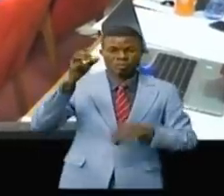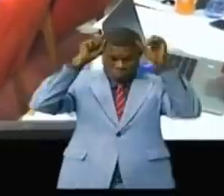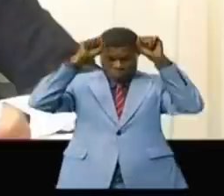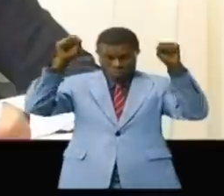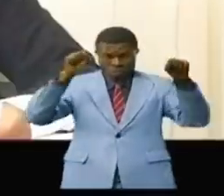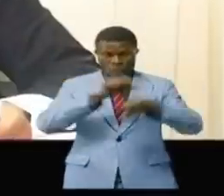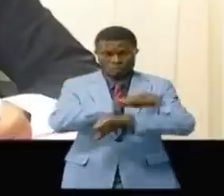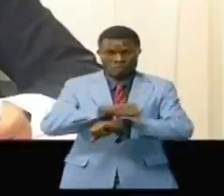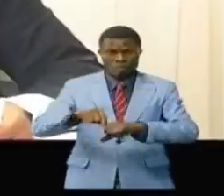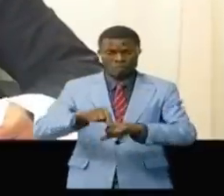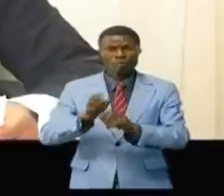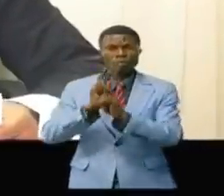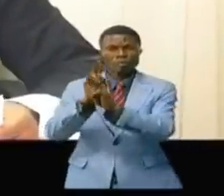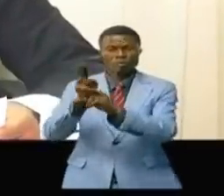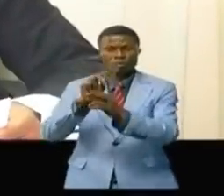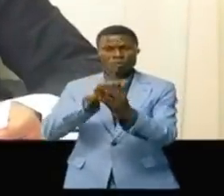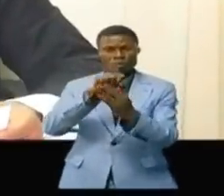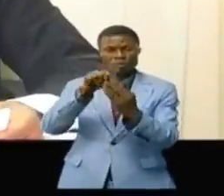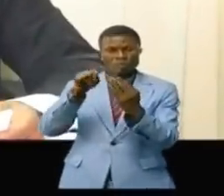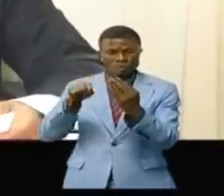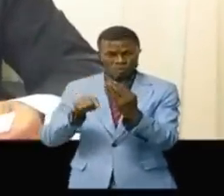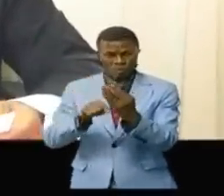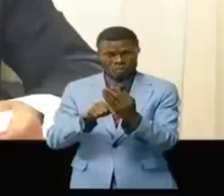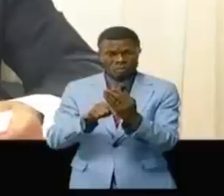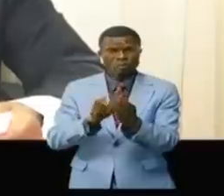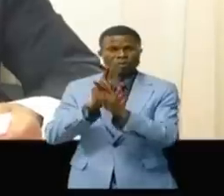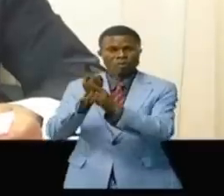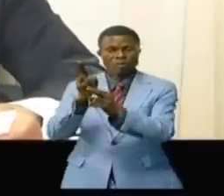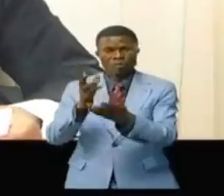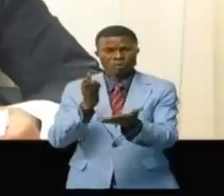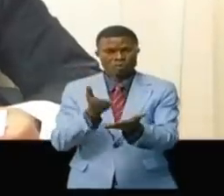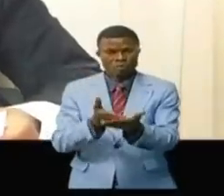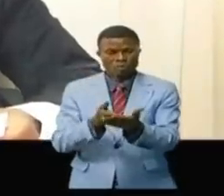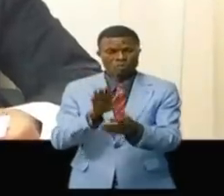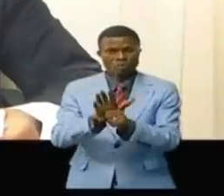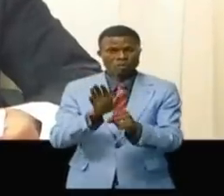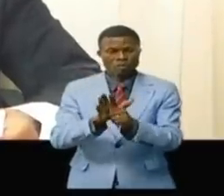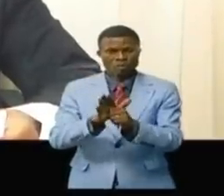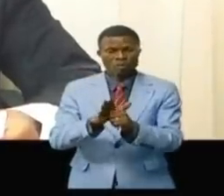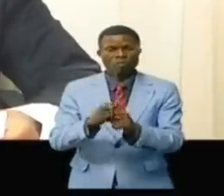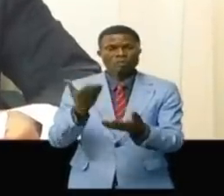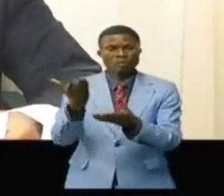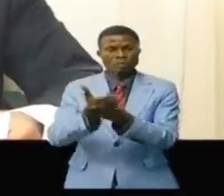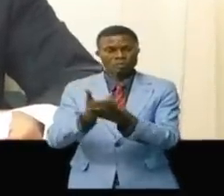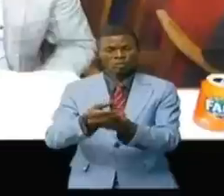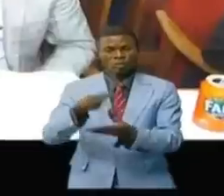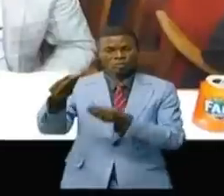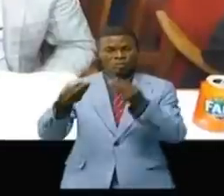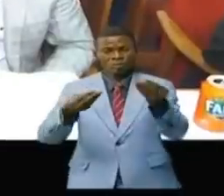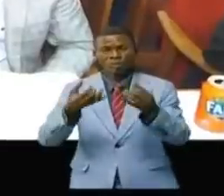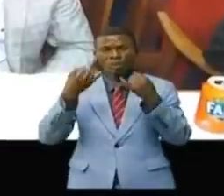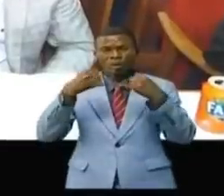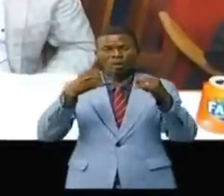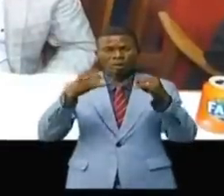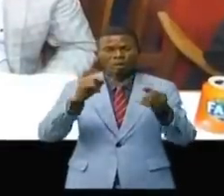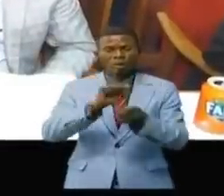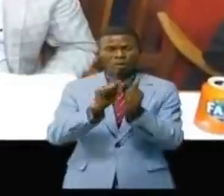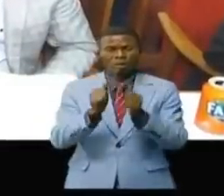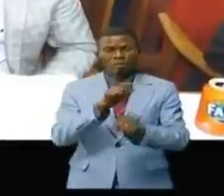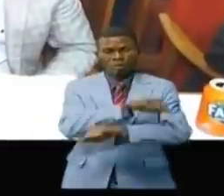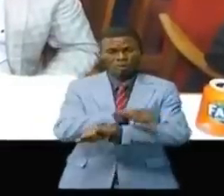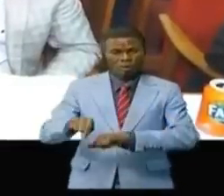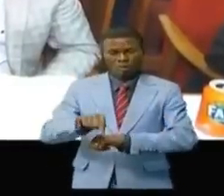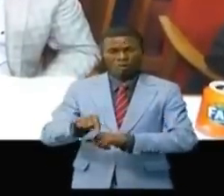Cour des comptes, Jimmy Munganangwaka, a fait un état des lieux des différentes transmissions des données devant revenir à cette